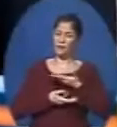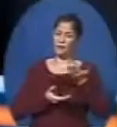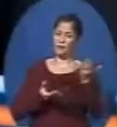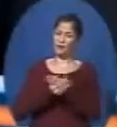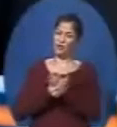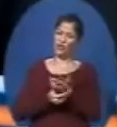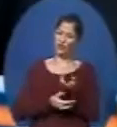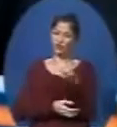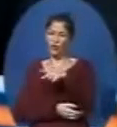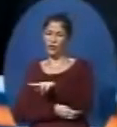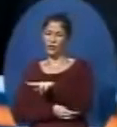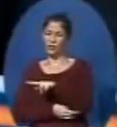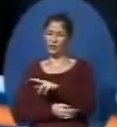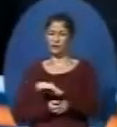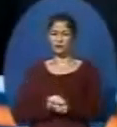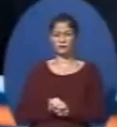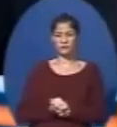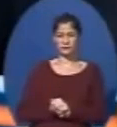כמו בטלנסקי?